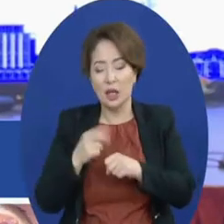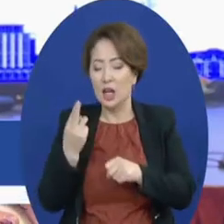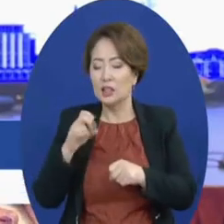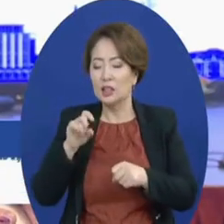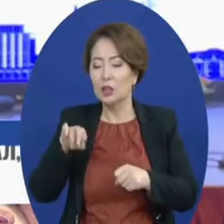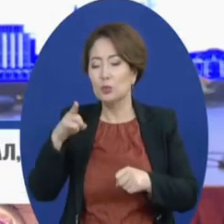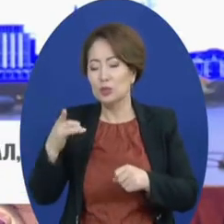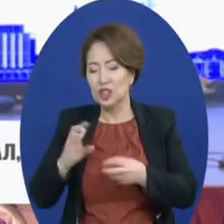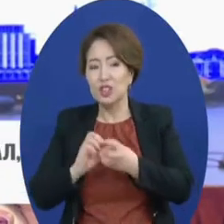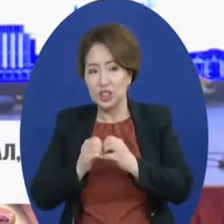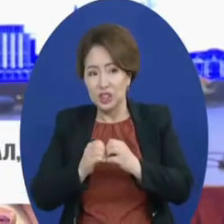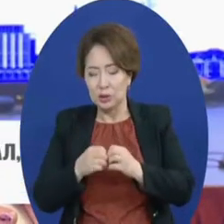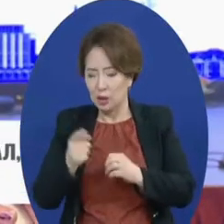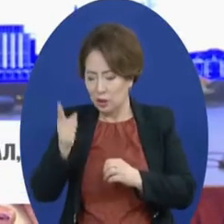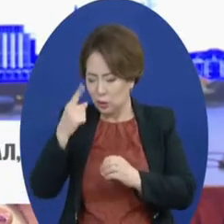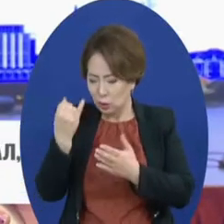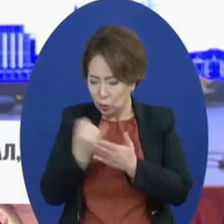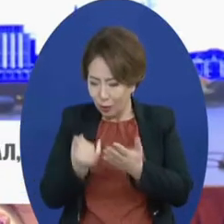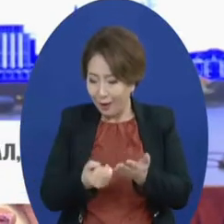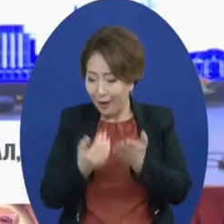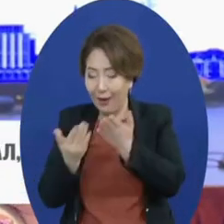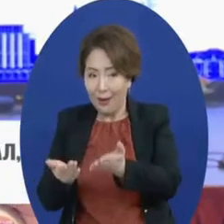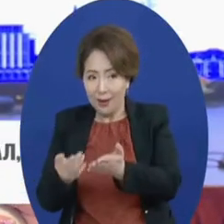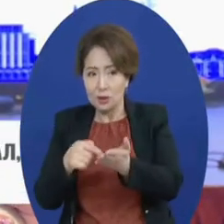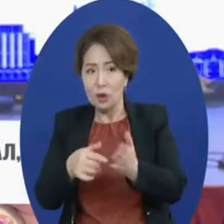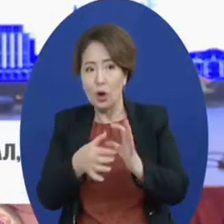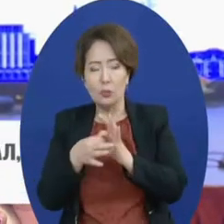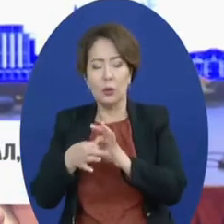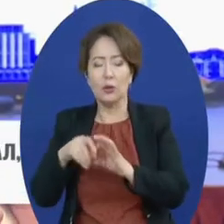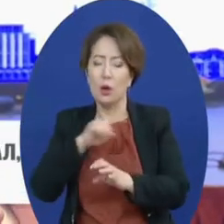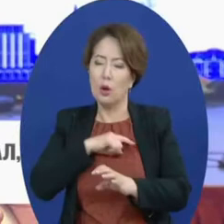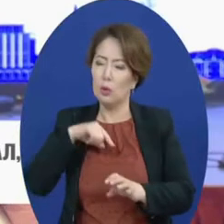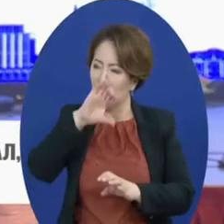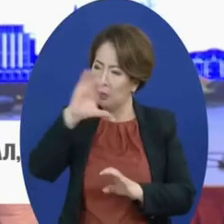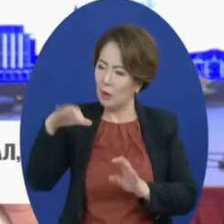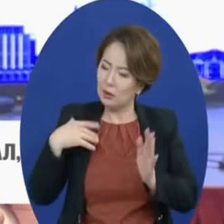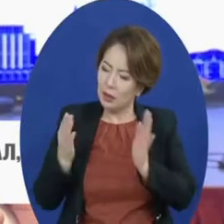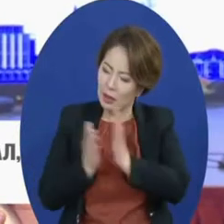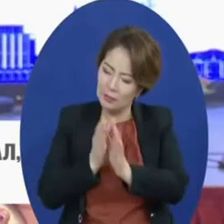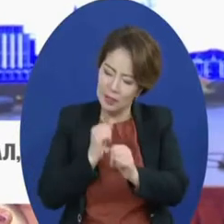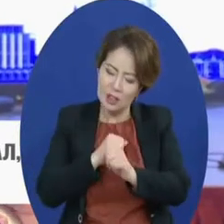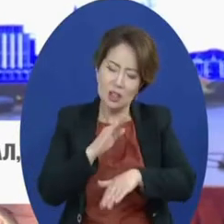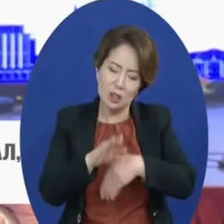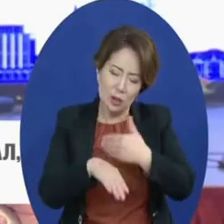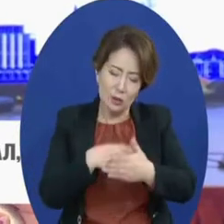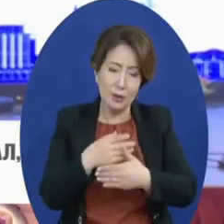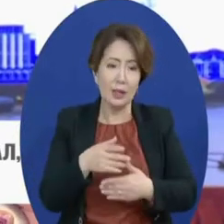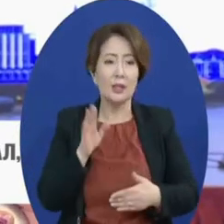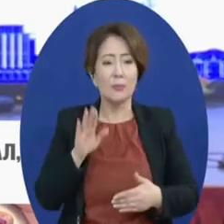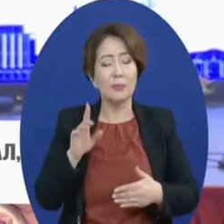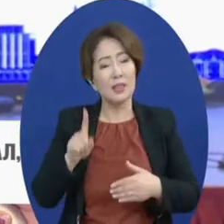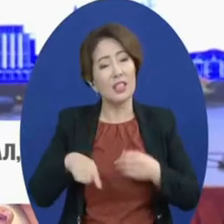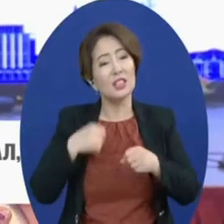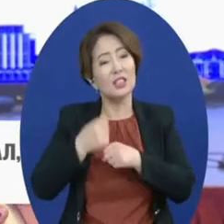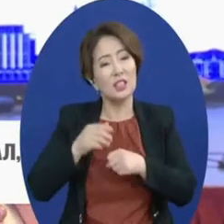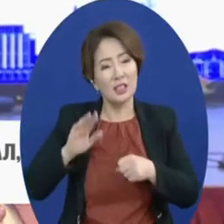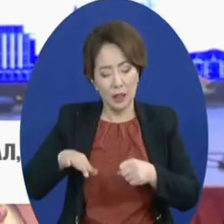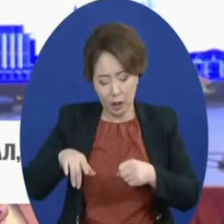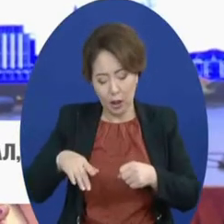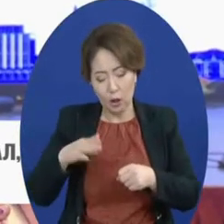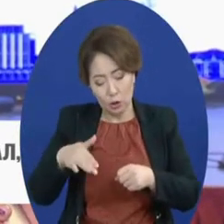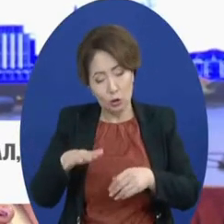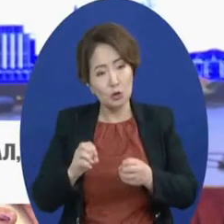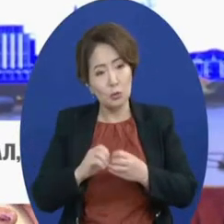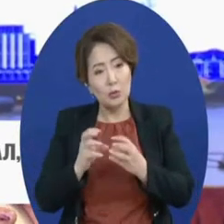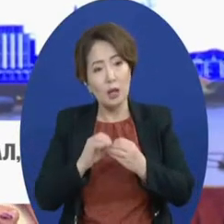хийгээд үүнтэй холбоотой зураг гарч ирсэнтэй холбоотой бас одоо хувийн хэвшлийн хамтрах ажлууд хийгдээд ингээд ямар ч юм хэрэгжилүүд идэхэд юмуд